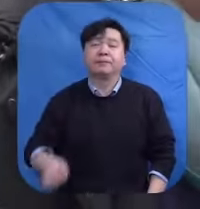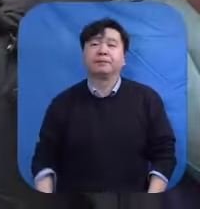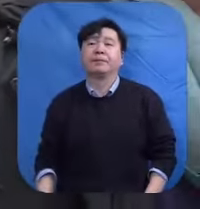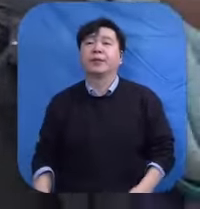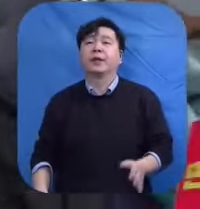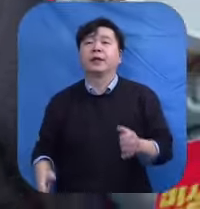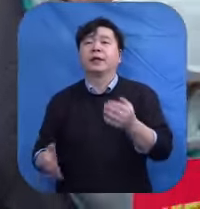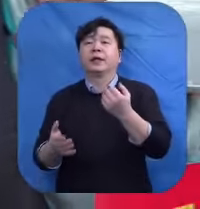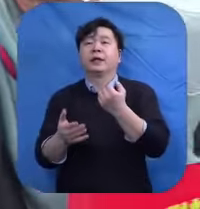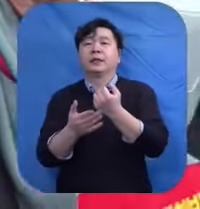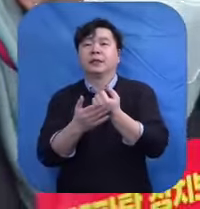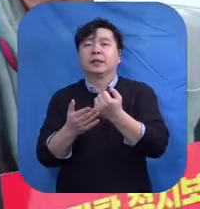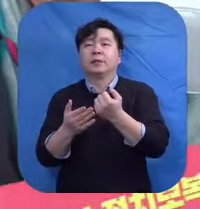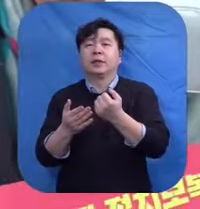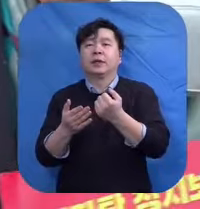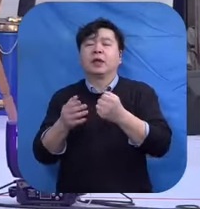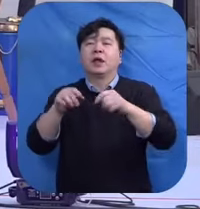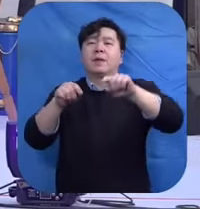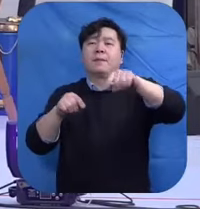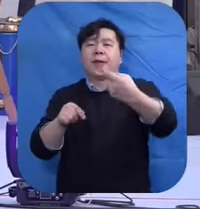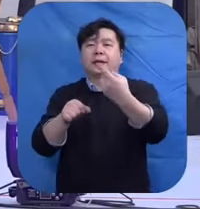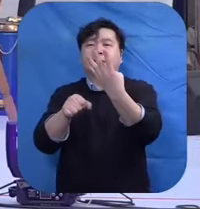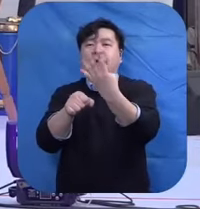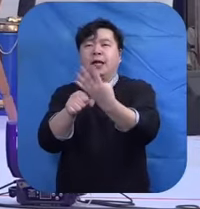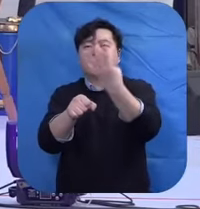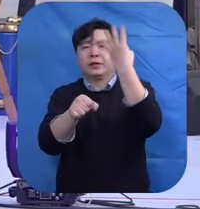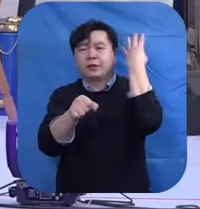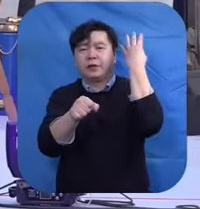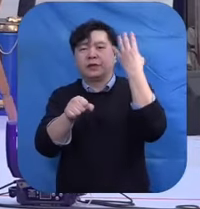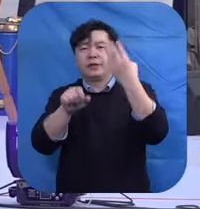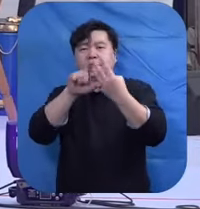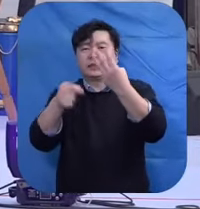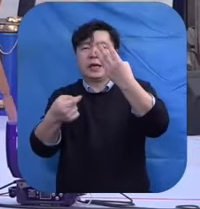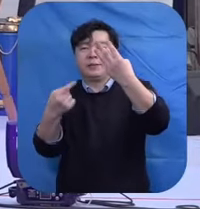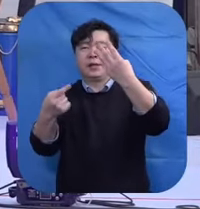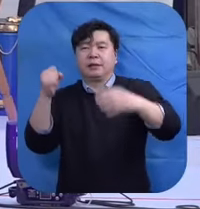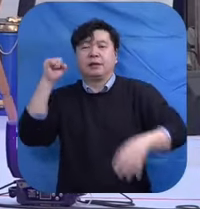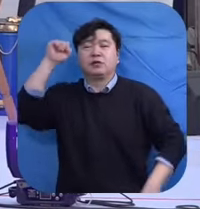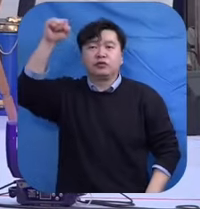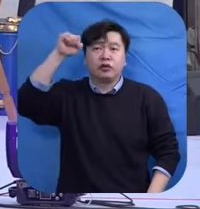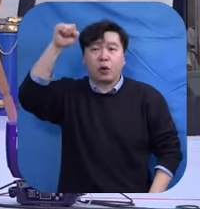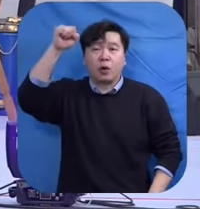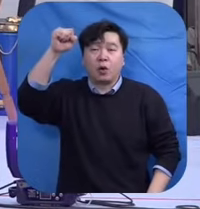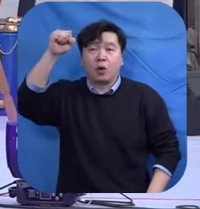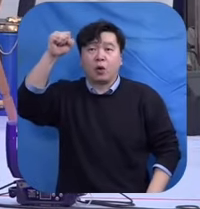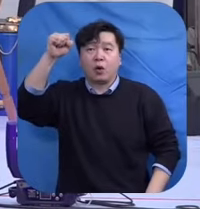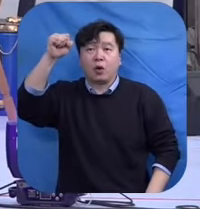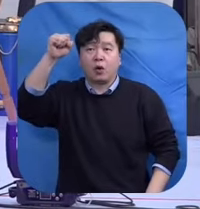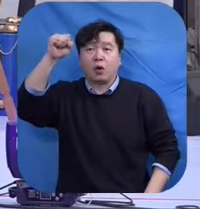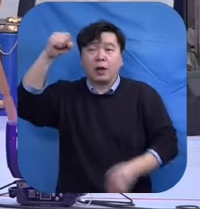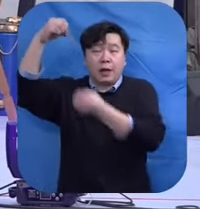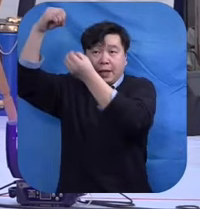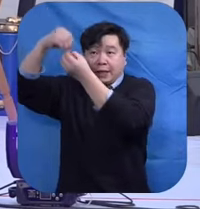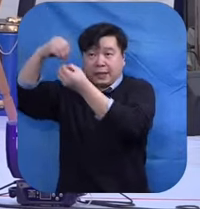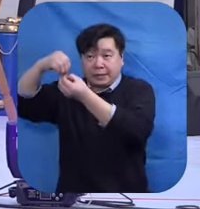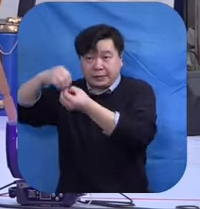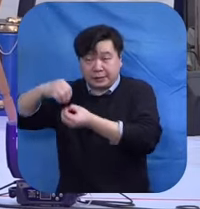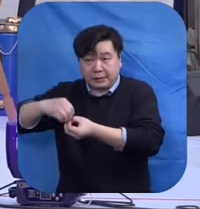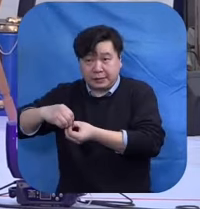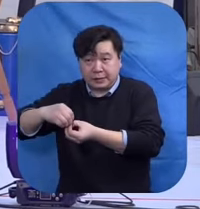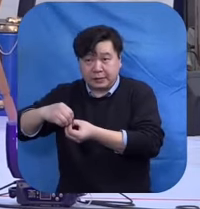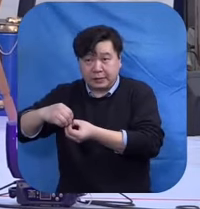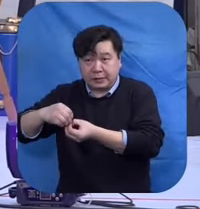그것이 104년 전 3.1운동 3.1만세혁명을 이어받는